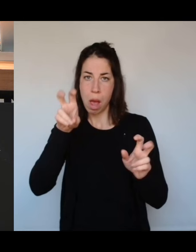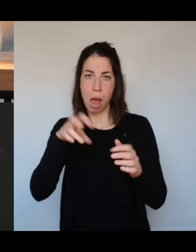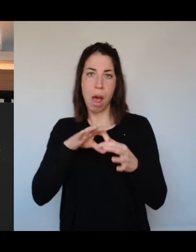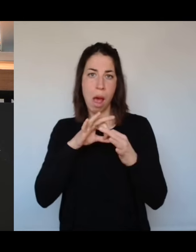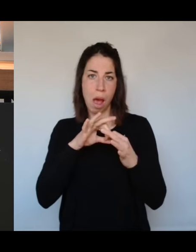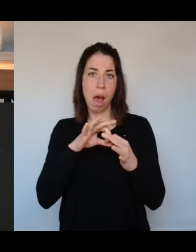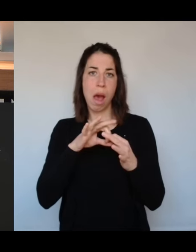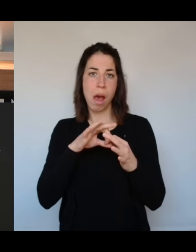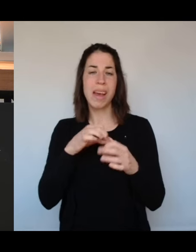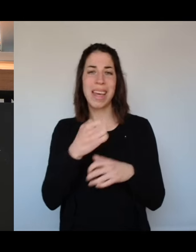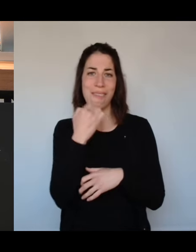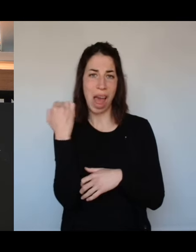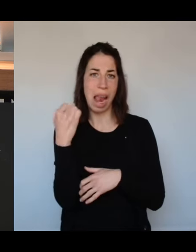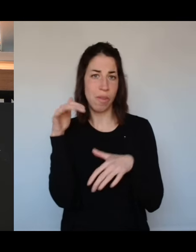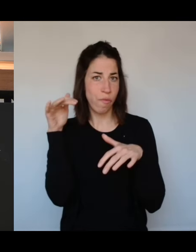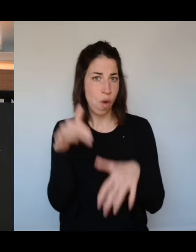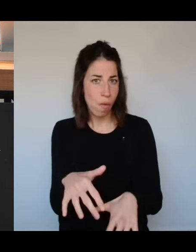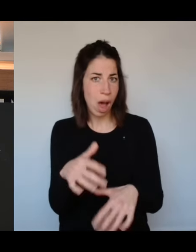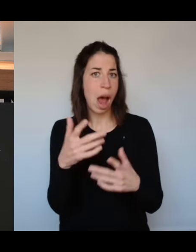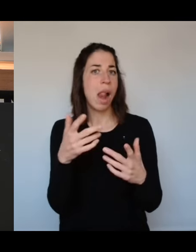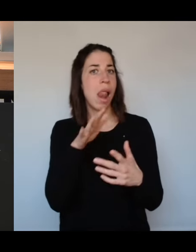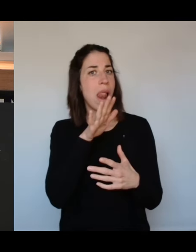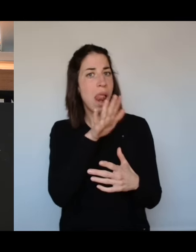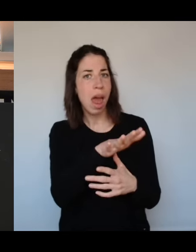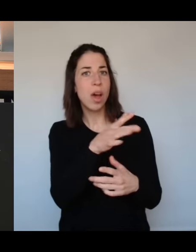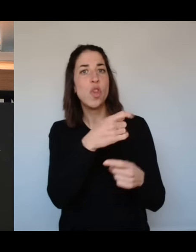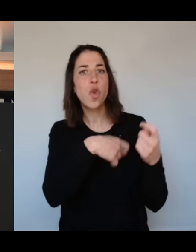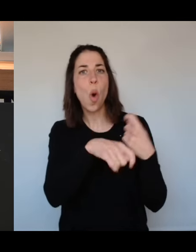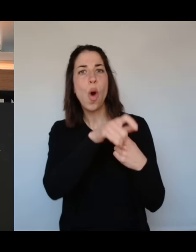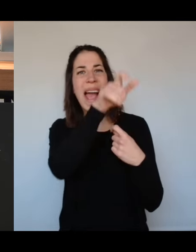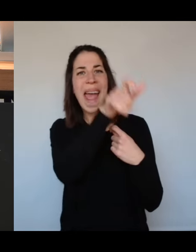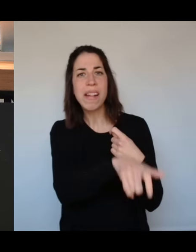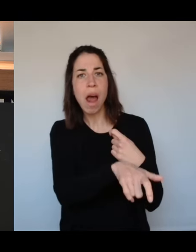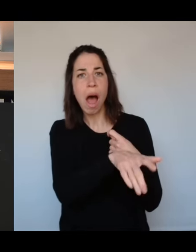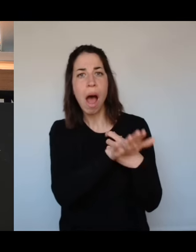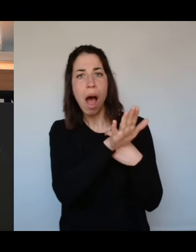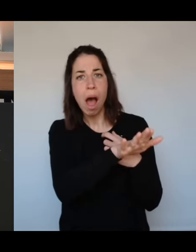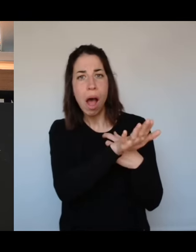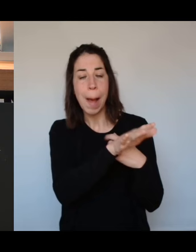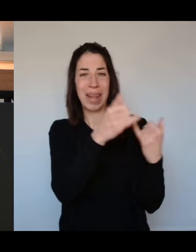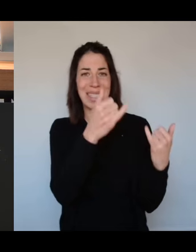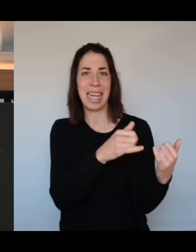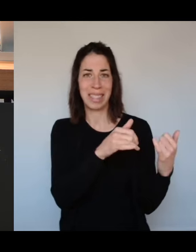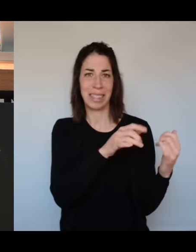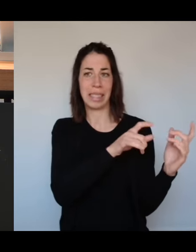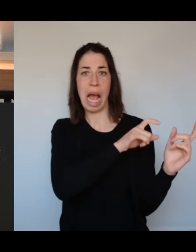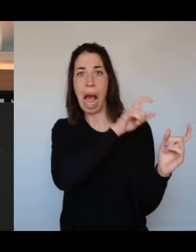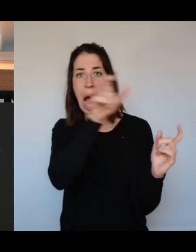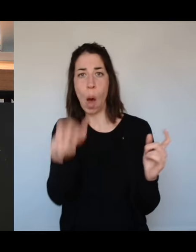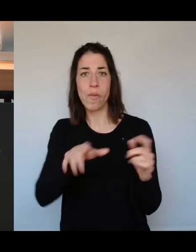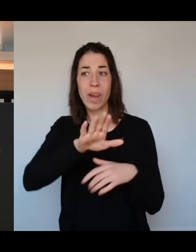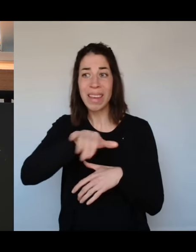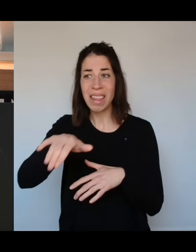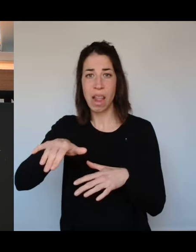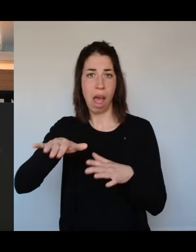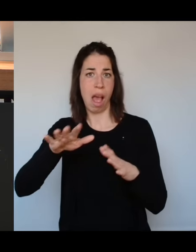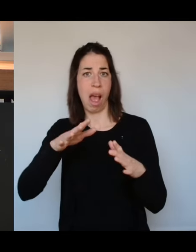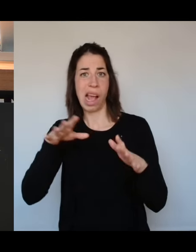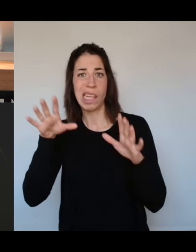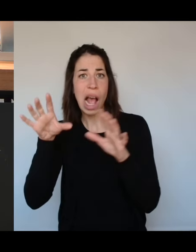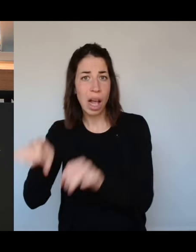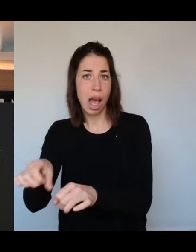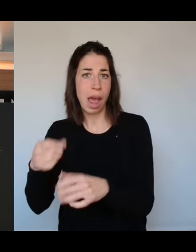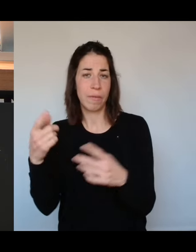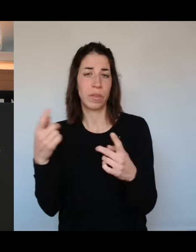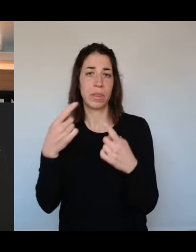Gewalt nunmehr auch gegen Unbeteiligte. Kinder werden bedrängt und diese Entwicklung war absehbar. Die